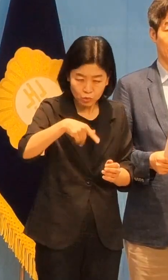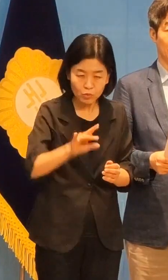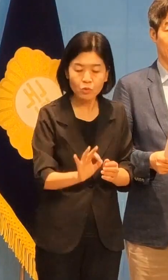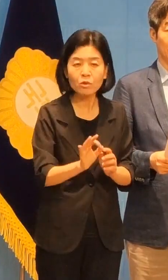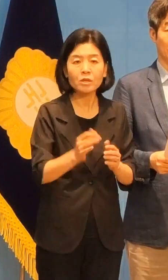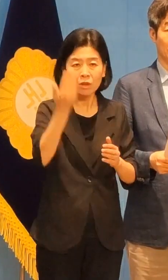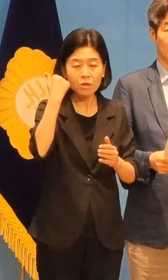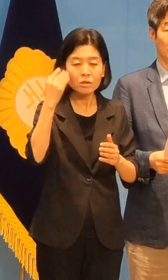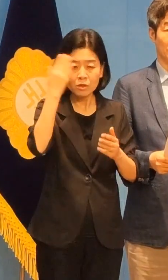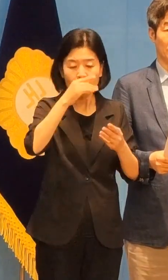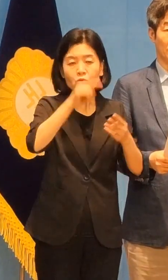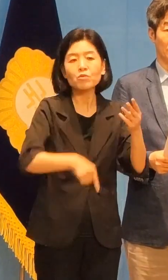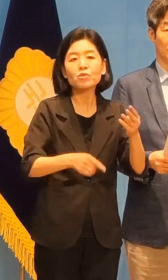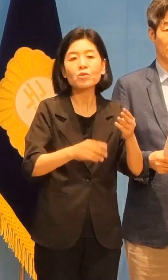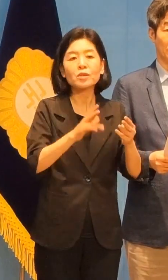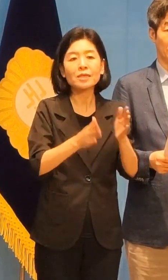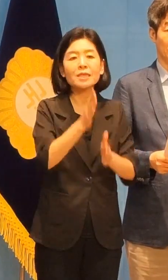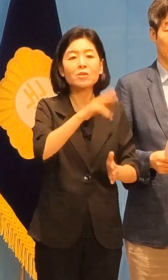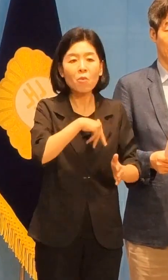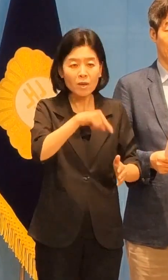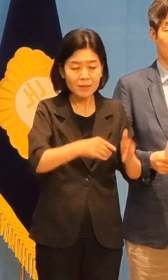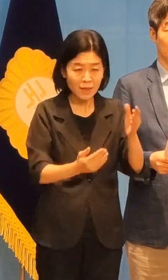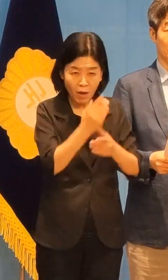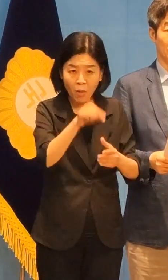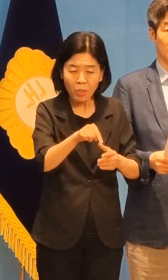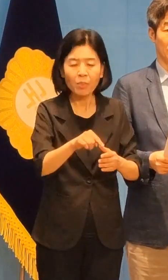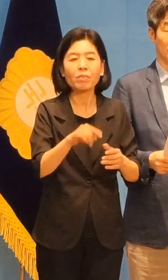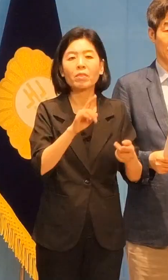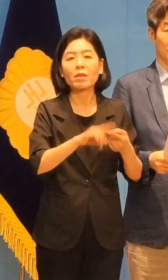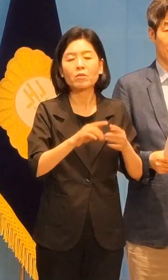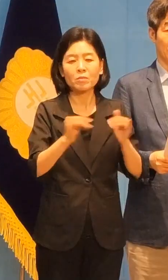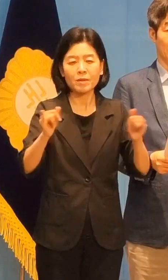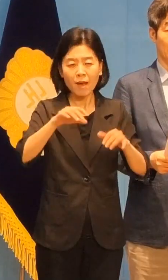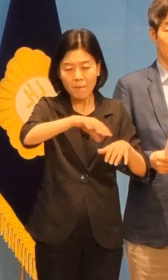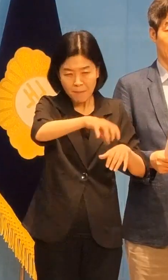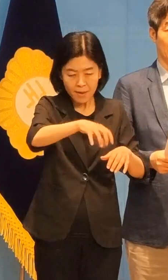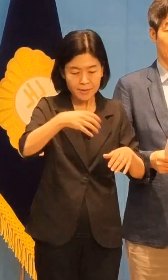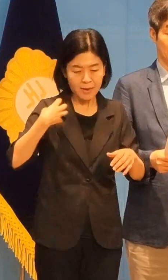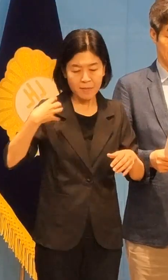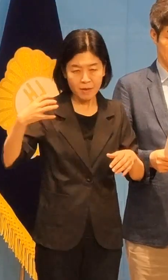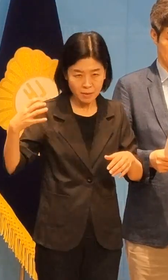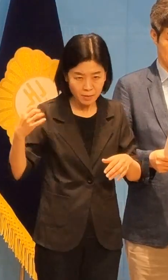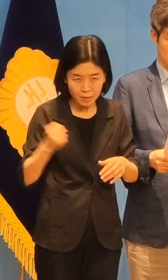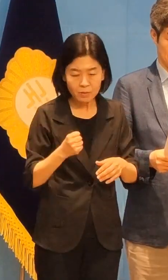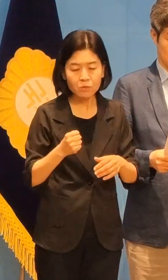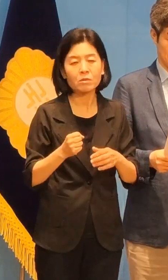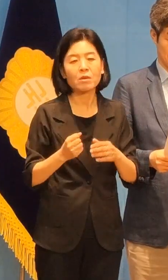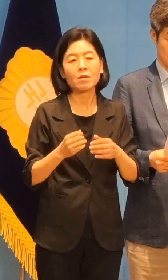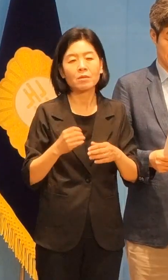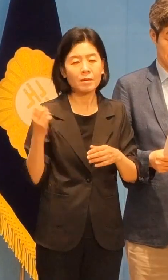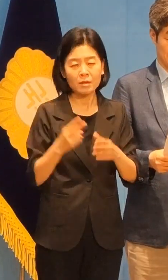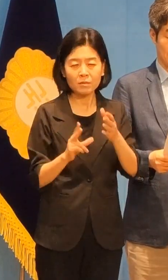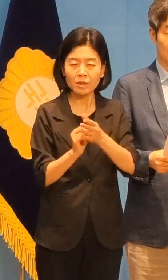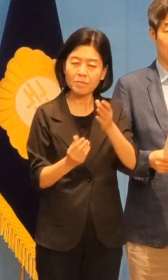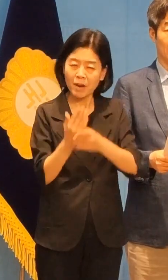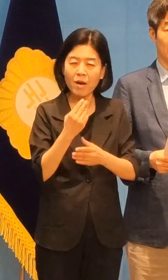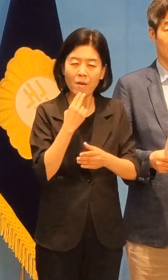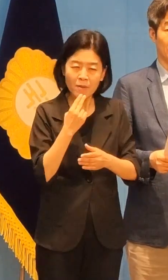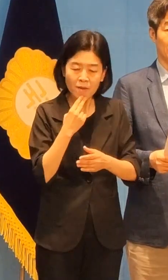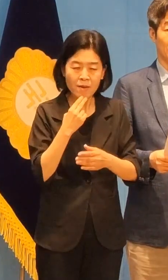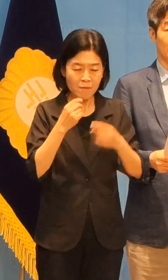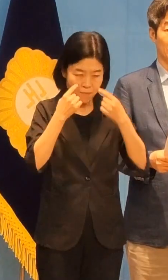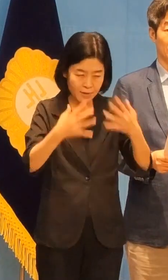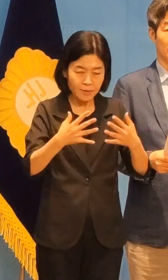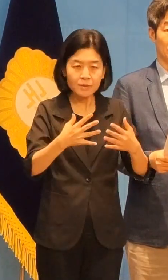국민 앞에 책임 있는 입장을 밝히고 재발 방지 대책을 마련하십시오. 최영중 사건의 진실은 아직